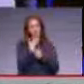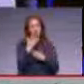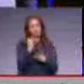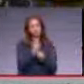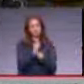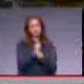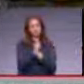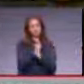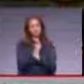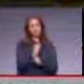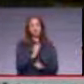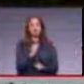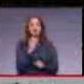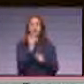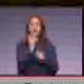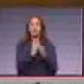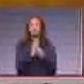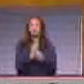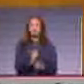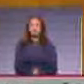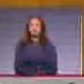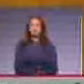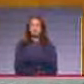وبيركب الاتوبيس.